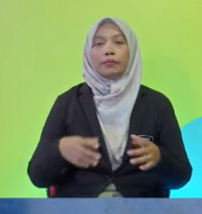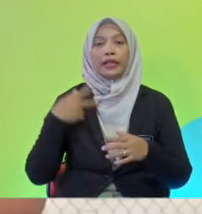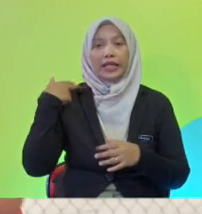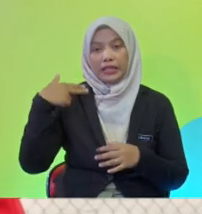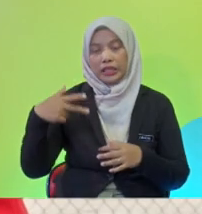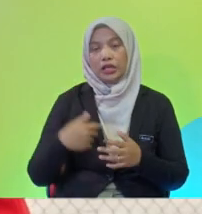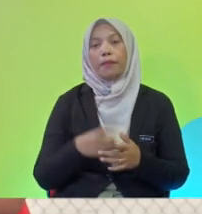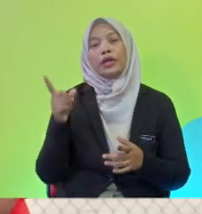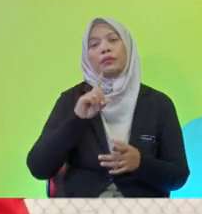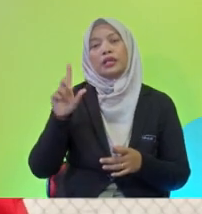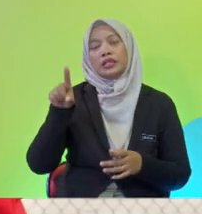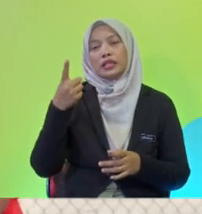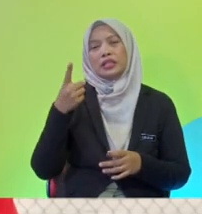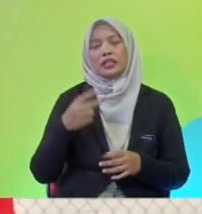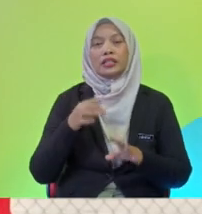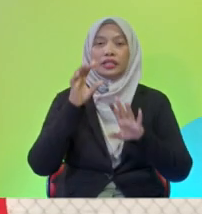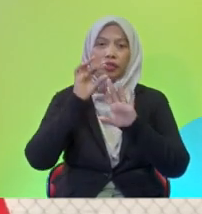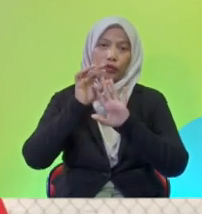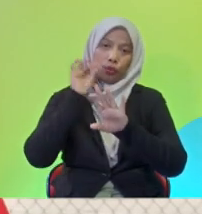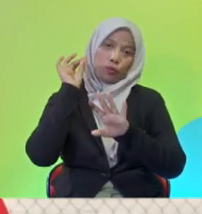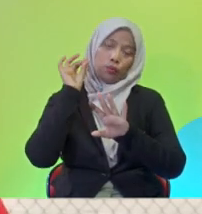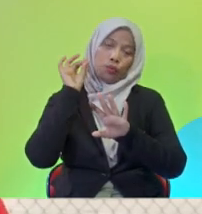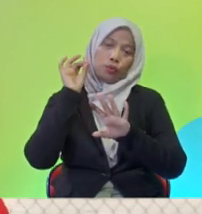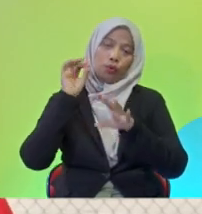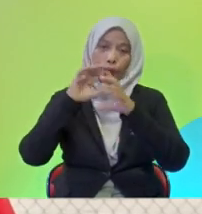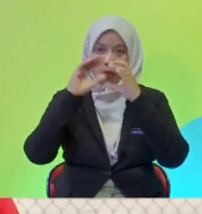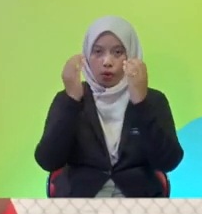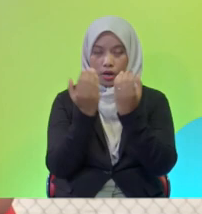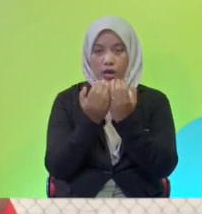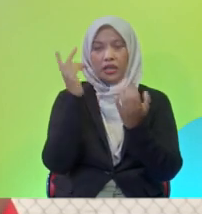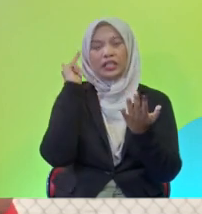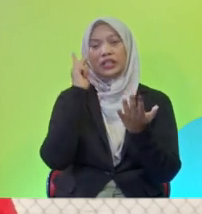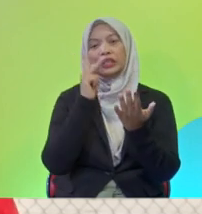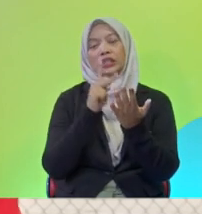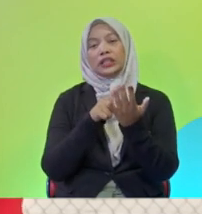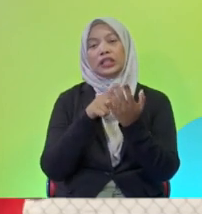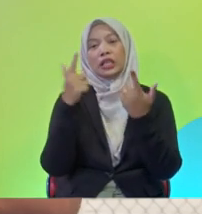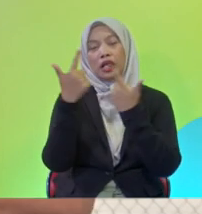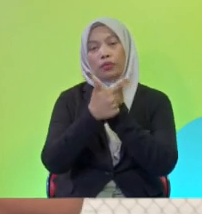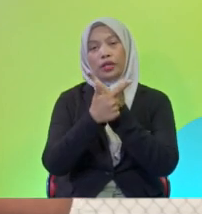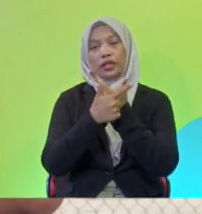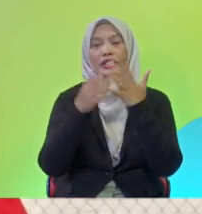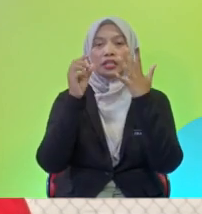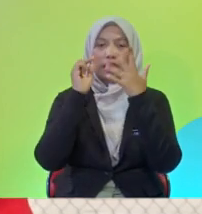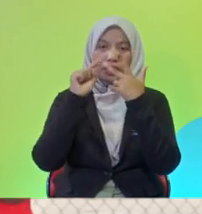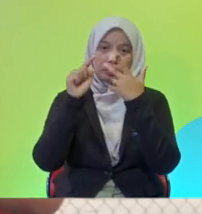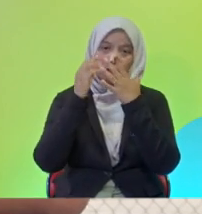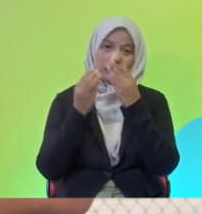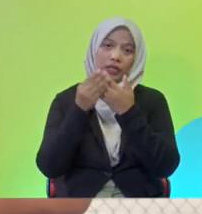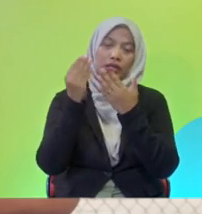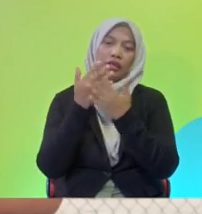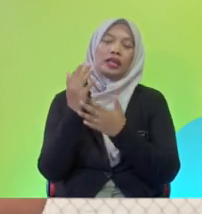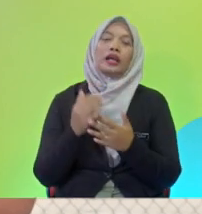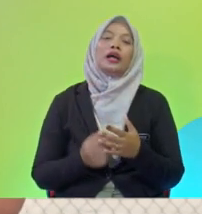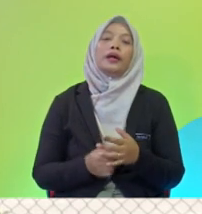baling. Mana-mana saja menyentuh bola, murid-murid baling, kena pihak lawan, tak kisah jari dan sebagainya, pemain